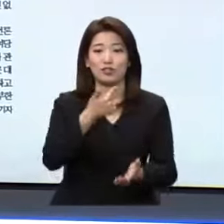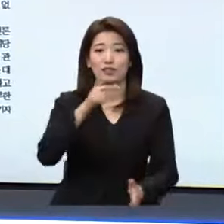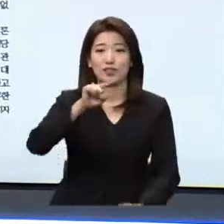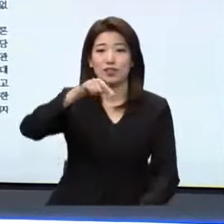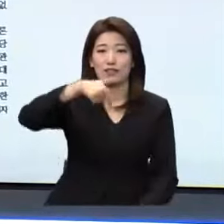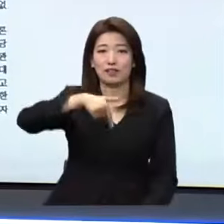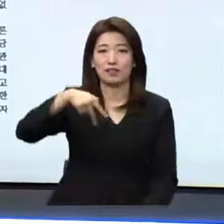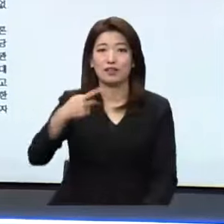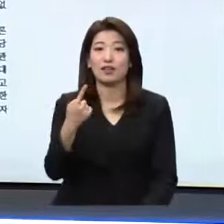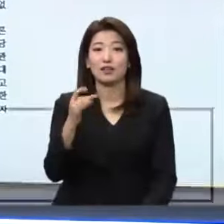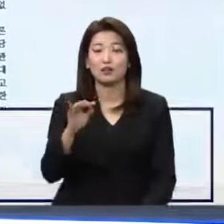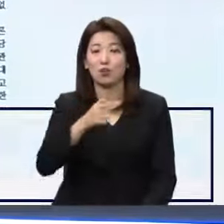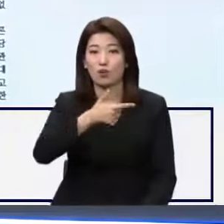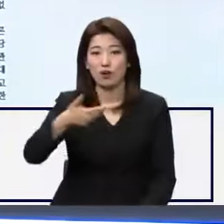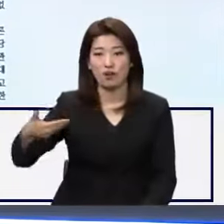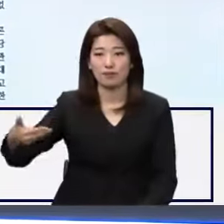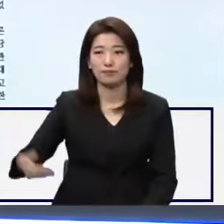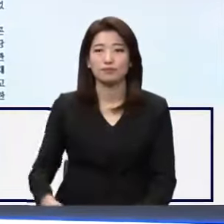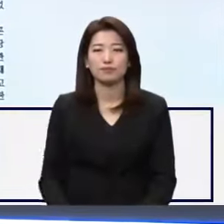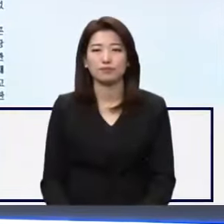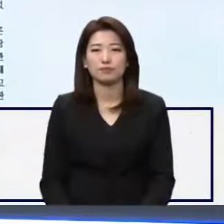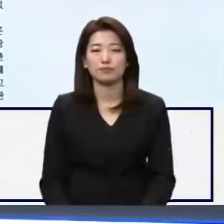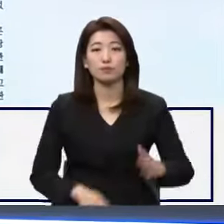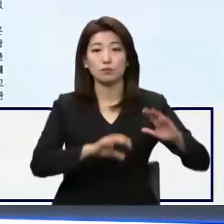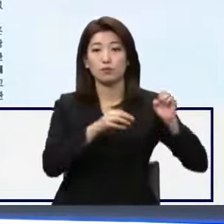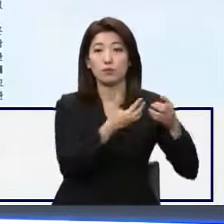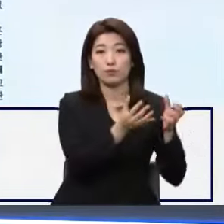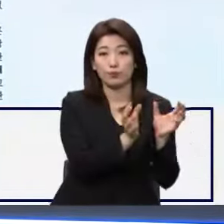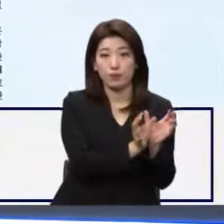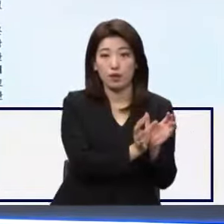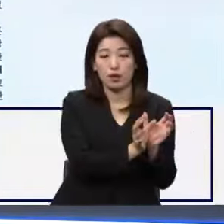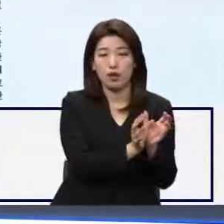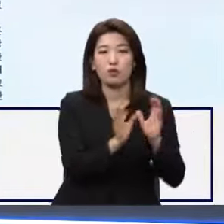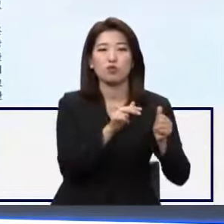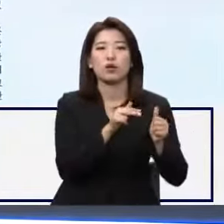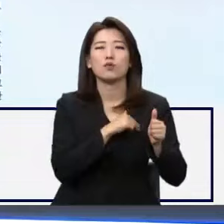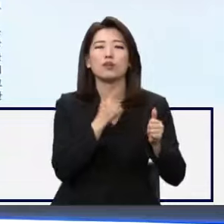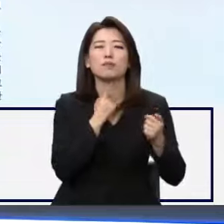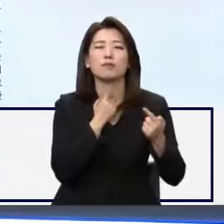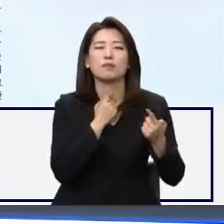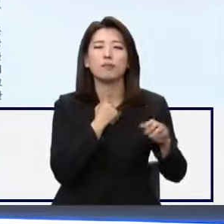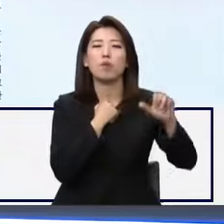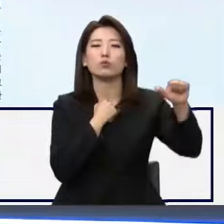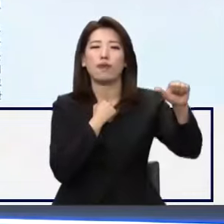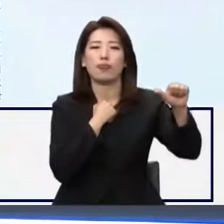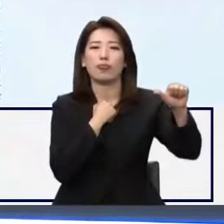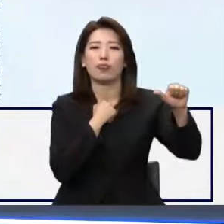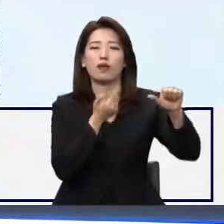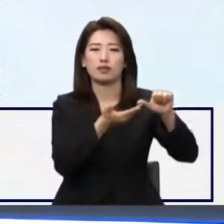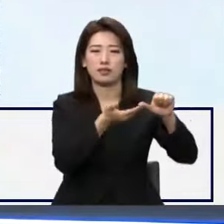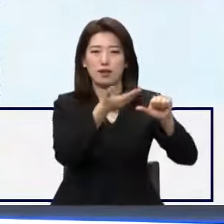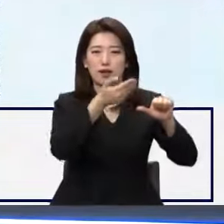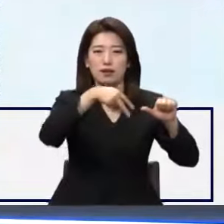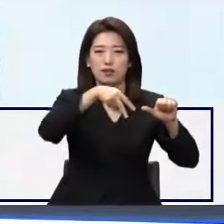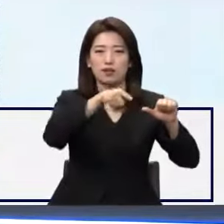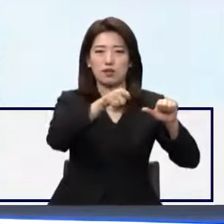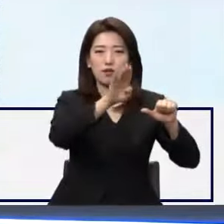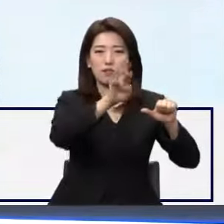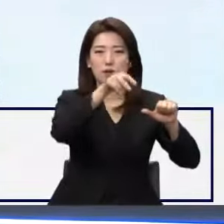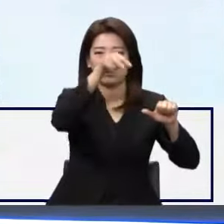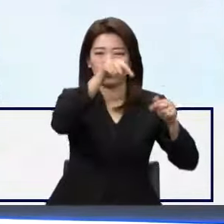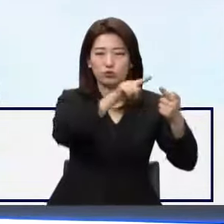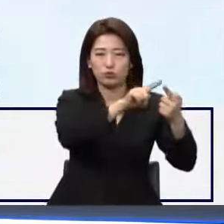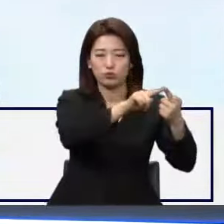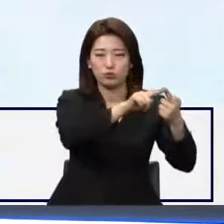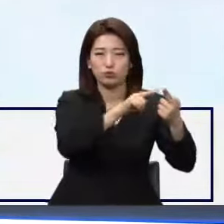서병수 3선 김태호의 낙동강전선 출마 요청입니다네 오리과 상당히 좀 다른 얘기예요네